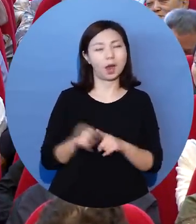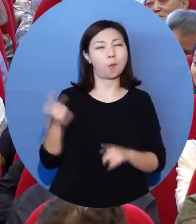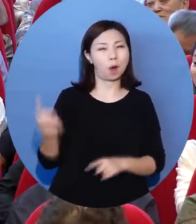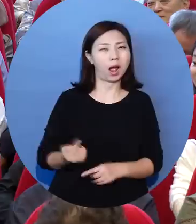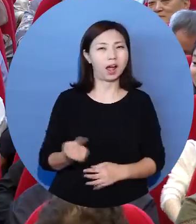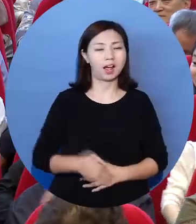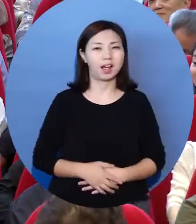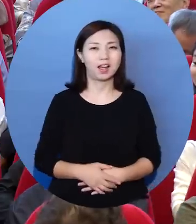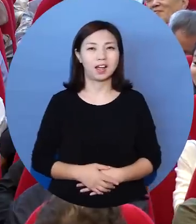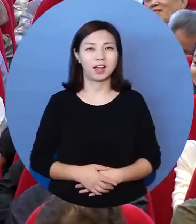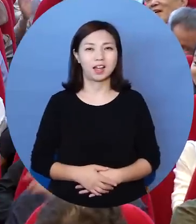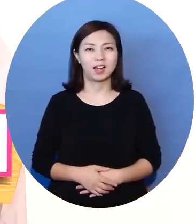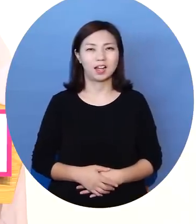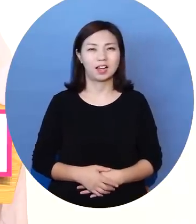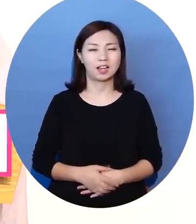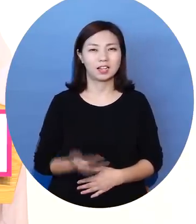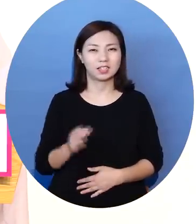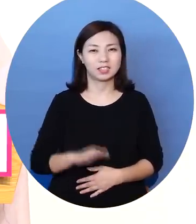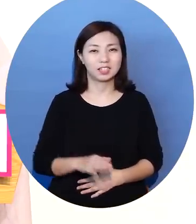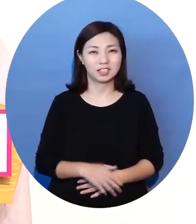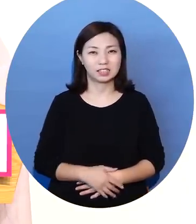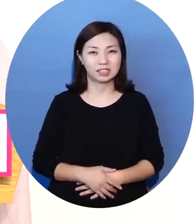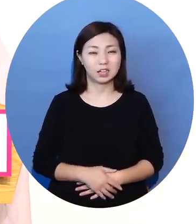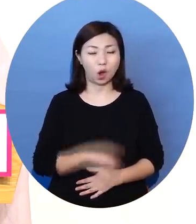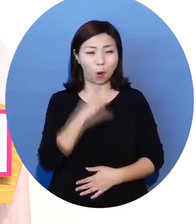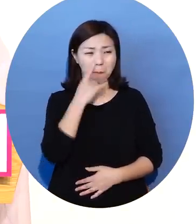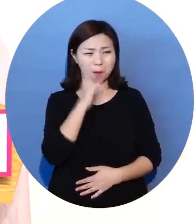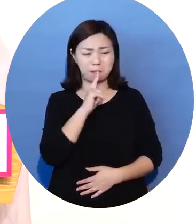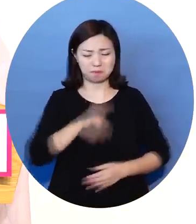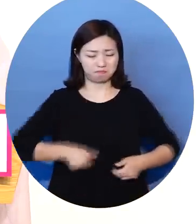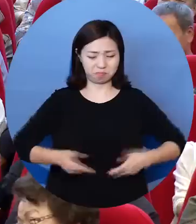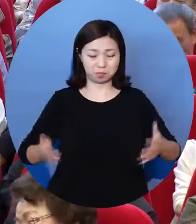있는데. 엄마 얘기할 필요 없어.